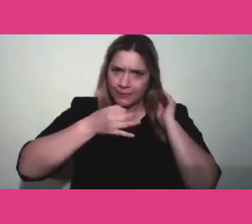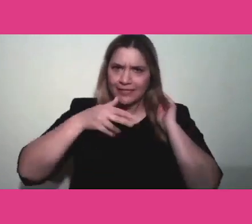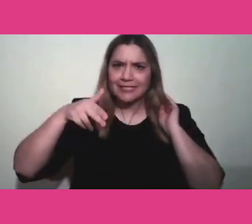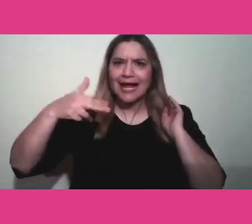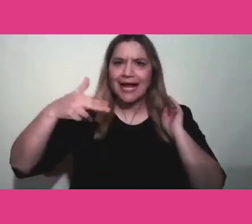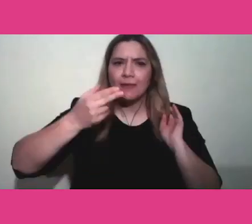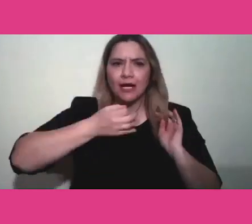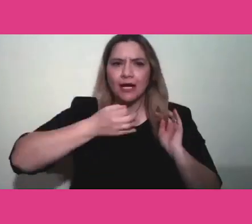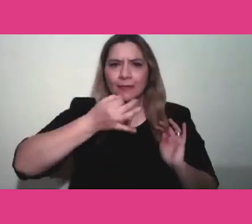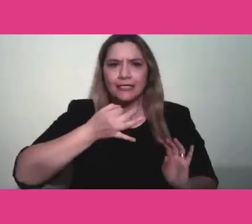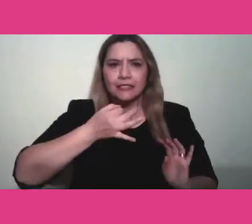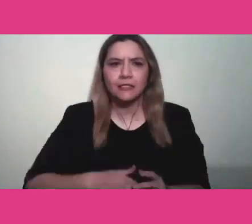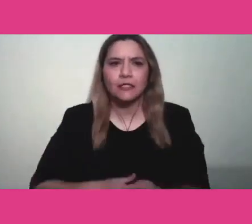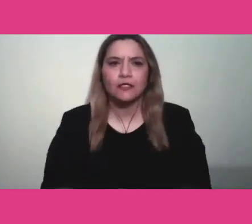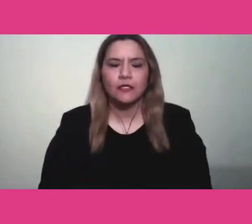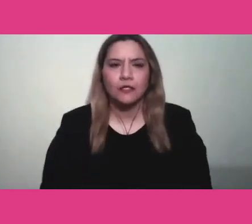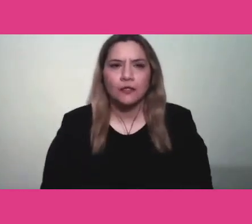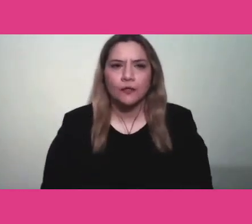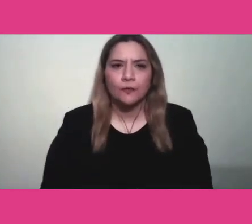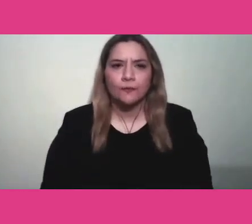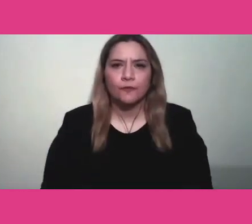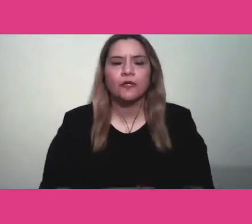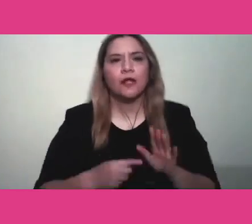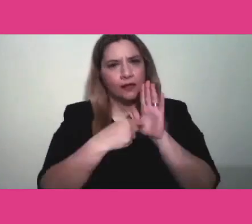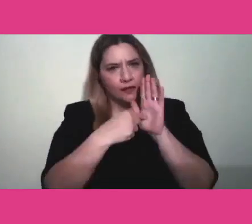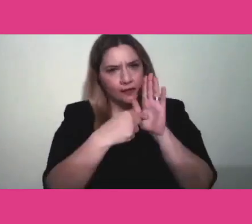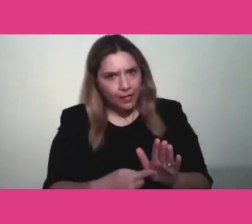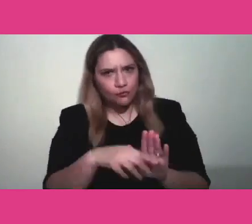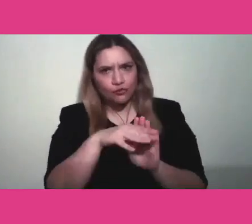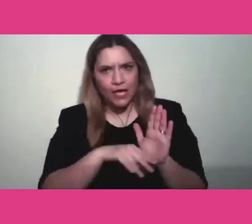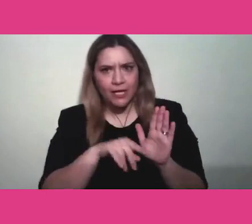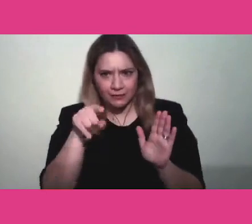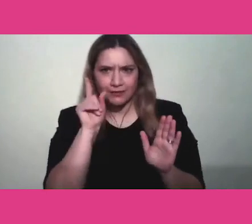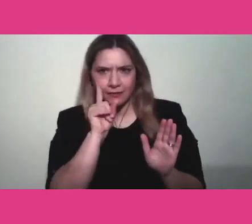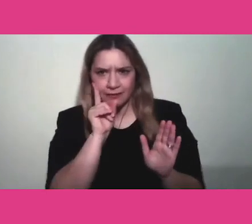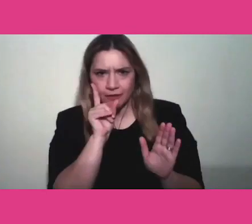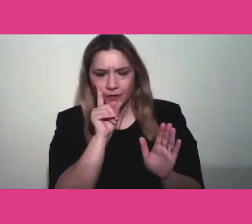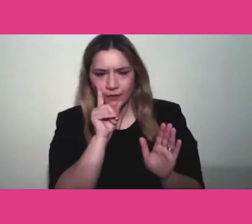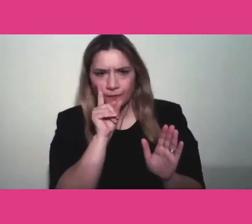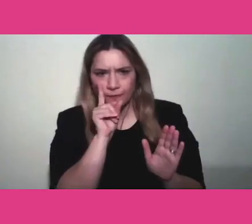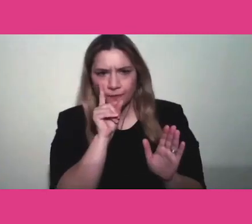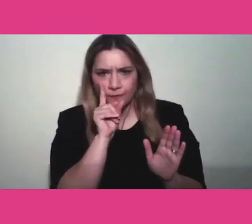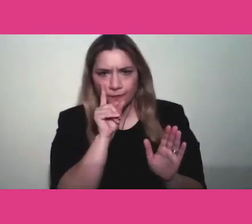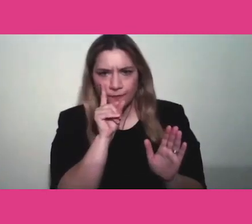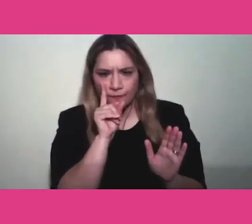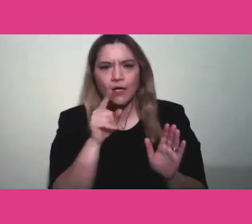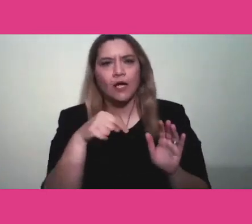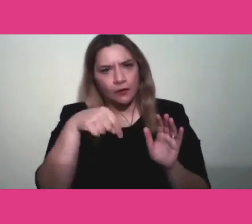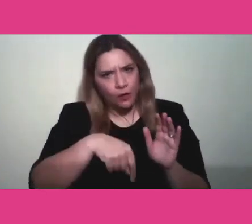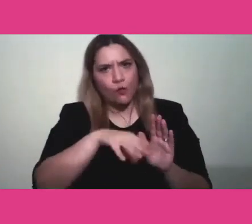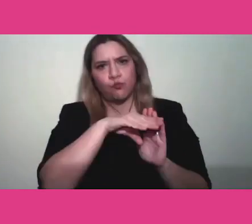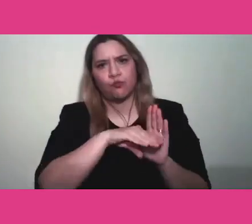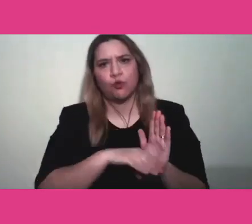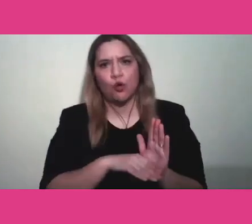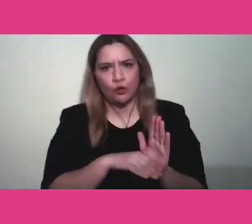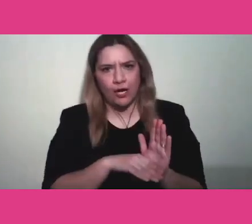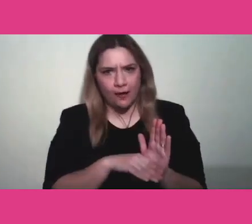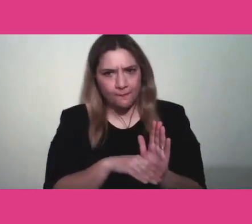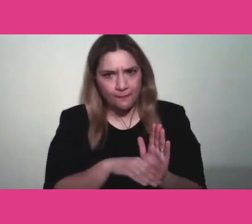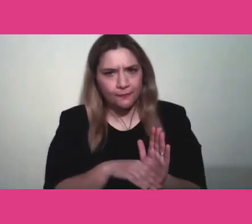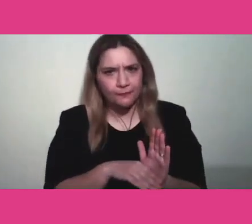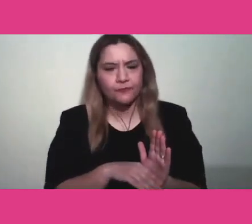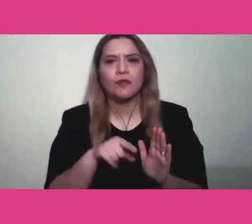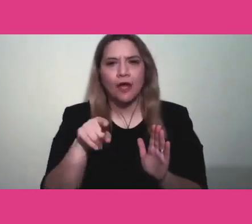της και να μπορέσει να παρουσιάσει και εκείνη το πρόγραμμα Active Citizens